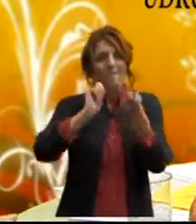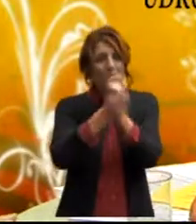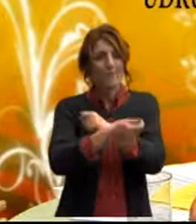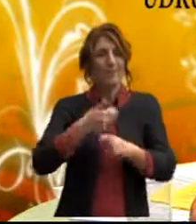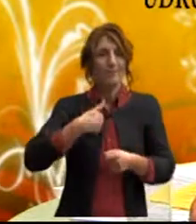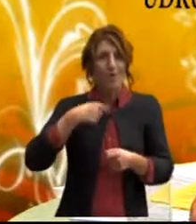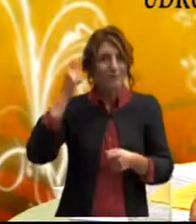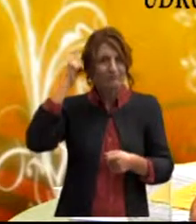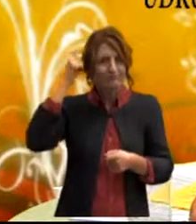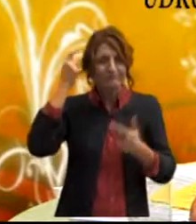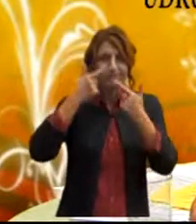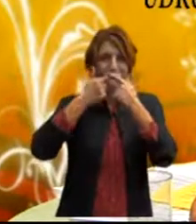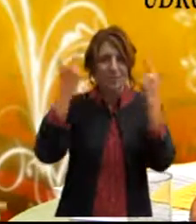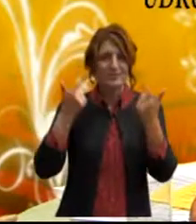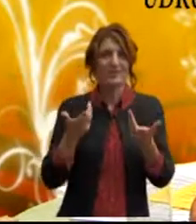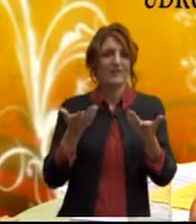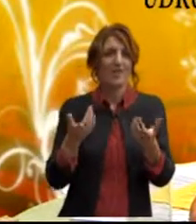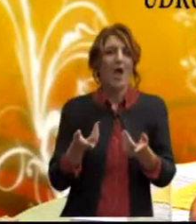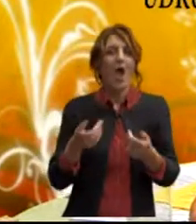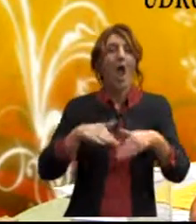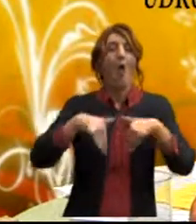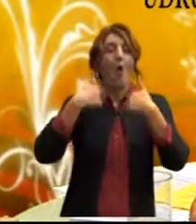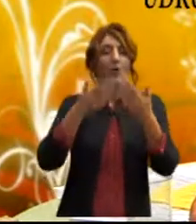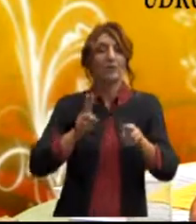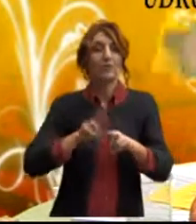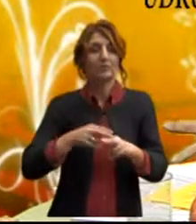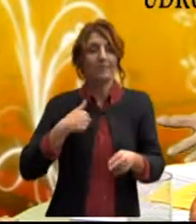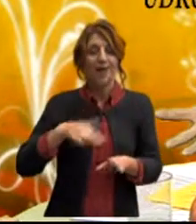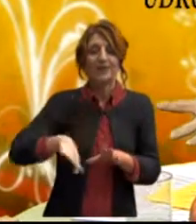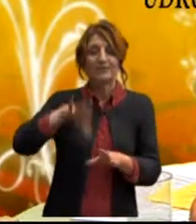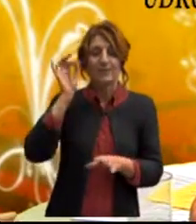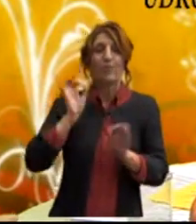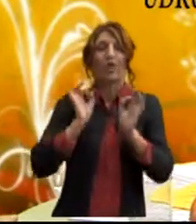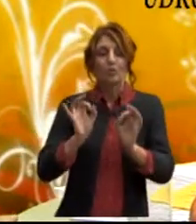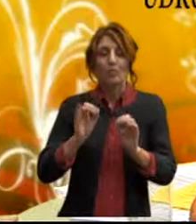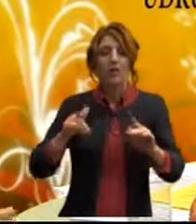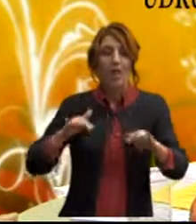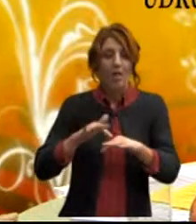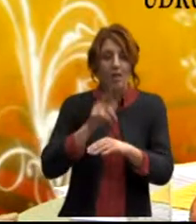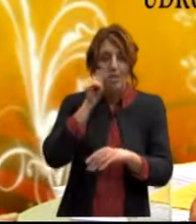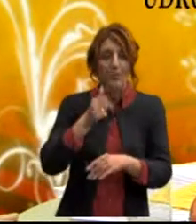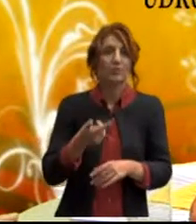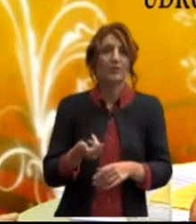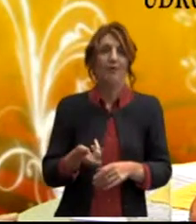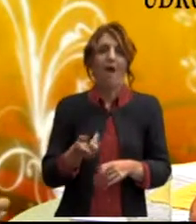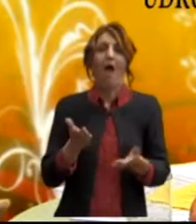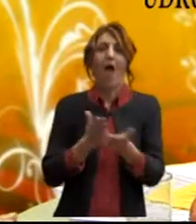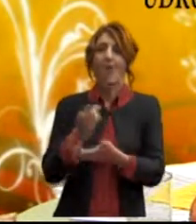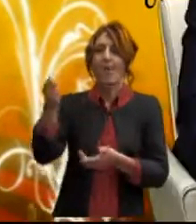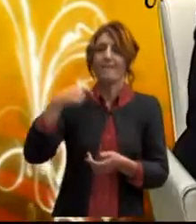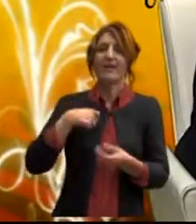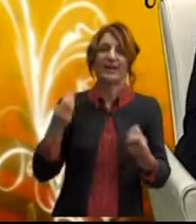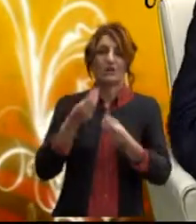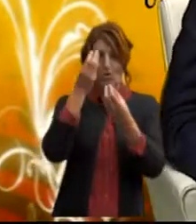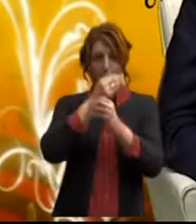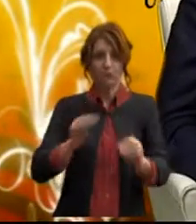mentalnih percepcija, a tako možda ćemo lakše izabrati prave ljude i znati kad nam se obeća. Da, ima